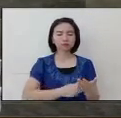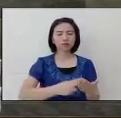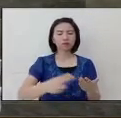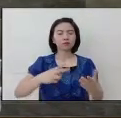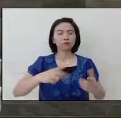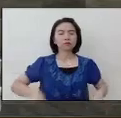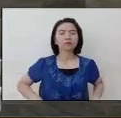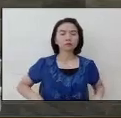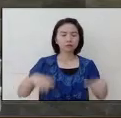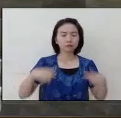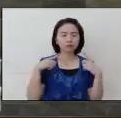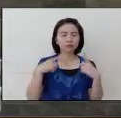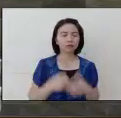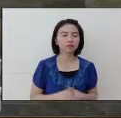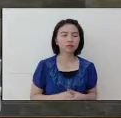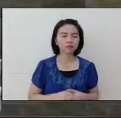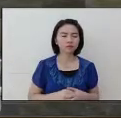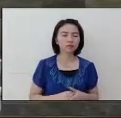A matured